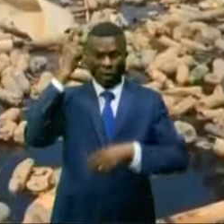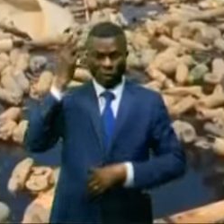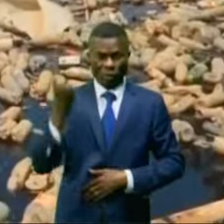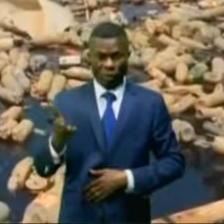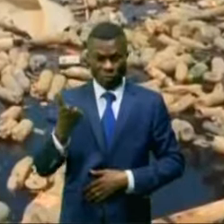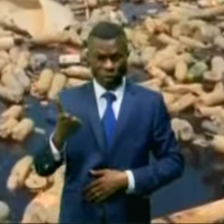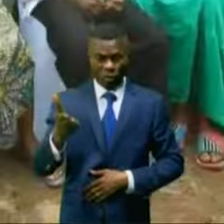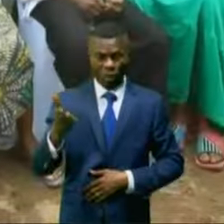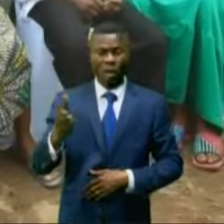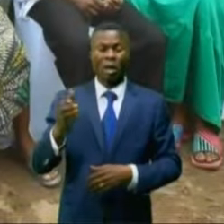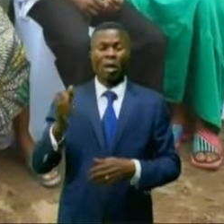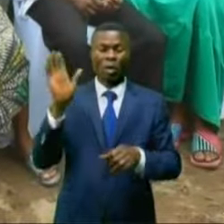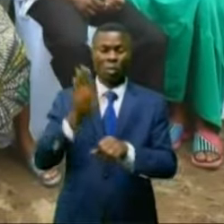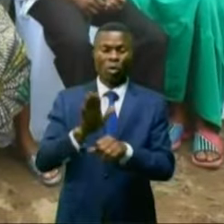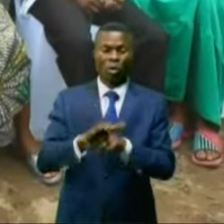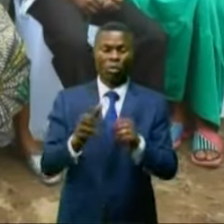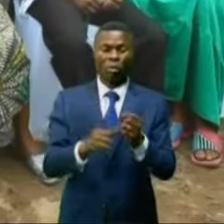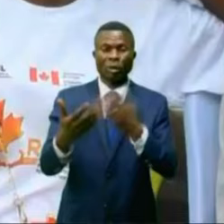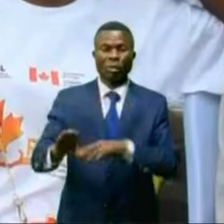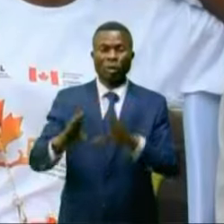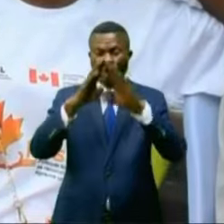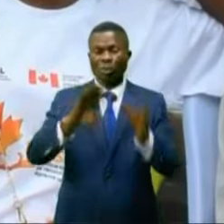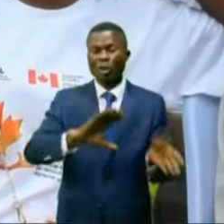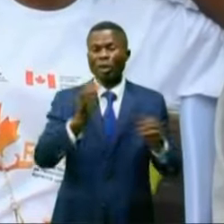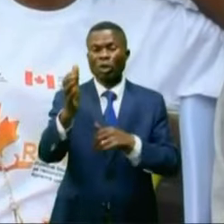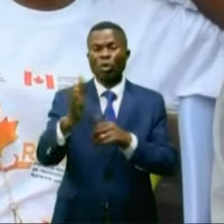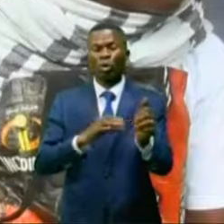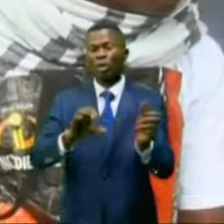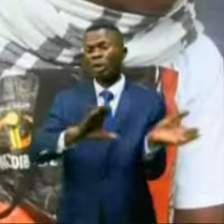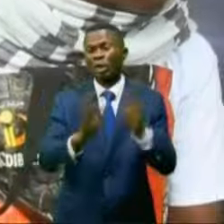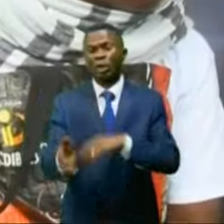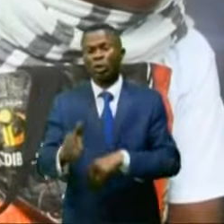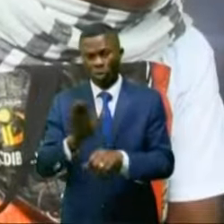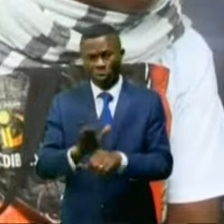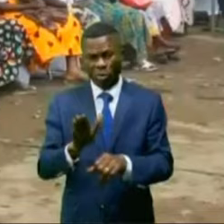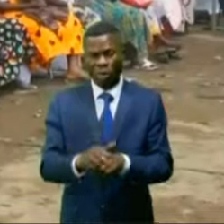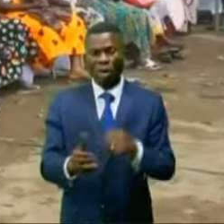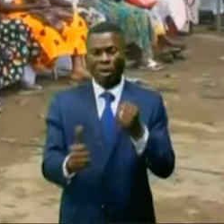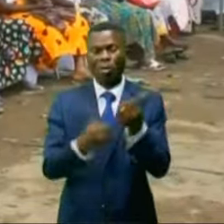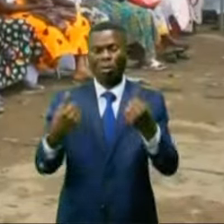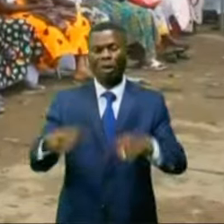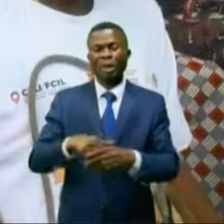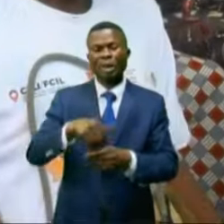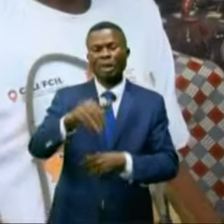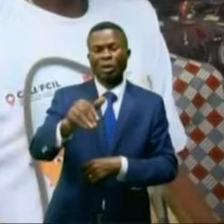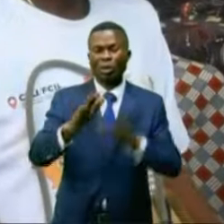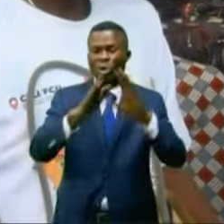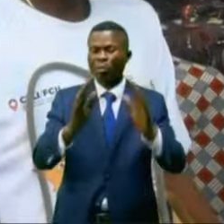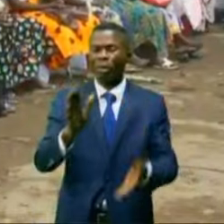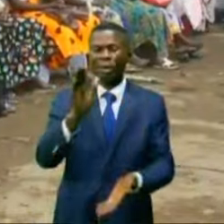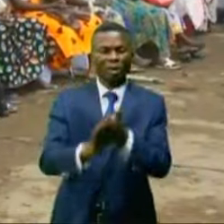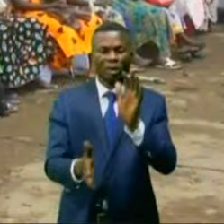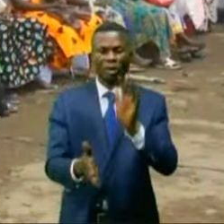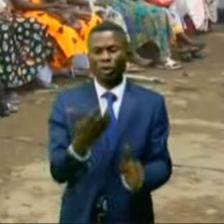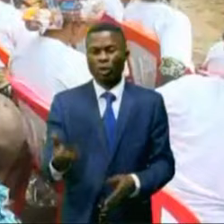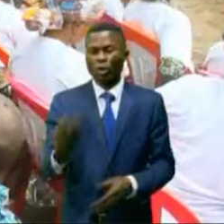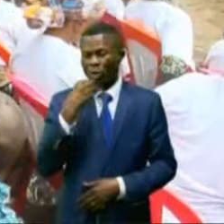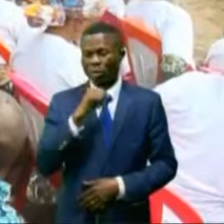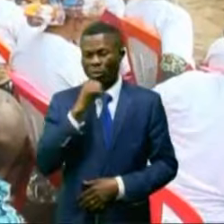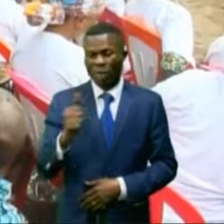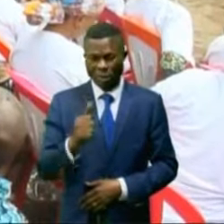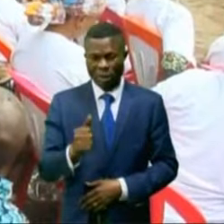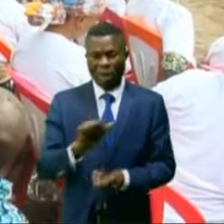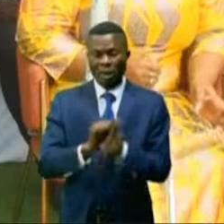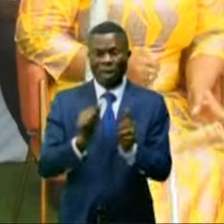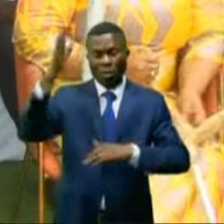fait beaucoup de victimes, de morts et de dégâts matériels énormes. Les sinistrés sont restés sans confort ni survie. À la suite de cette